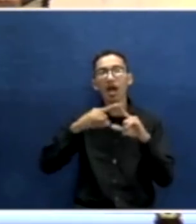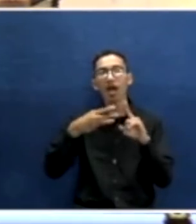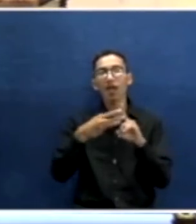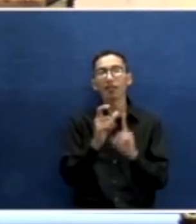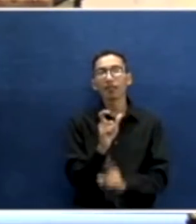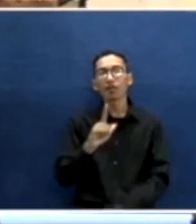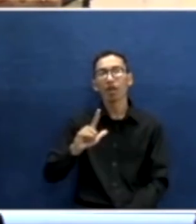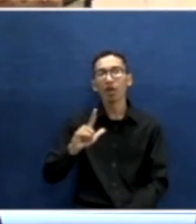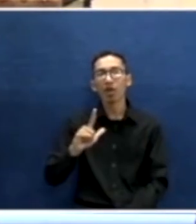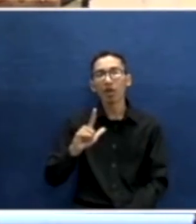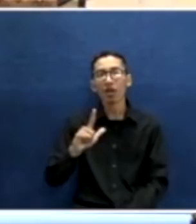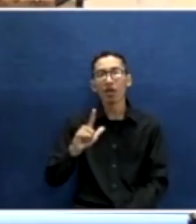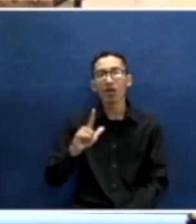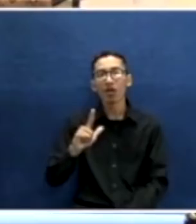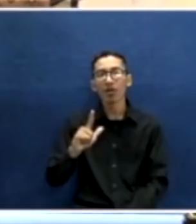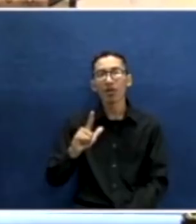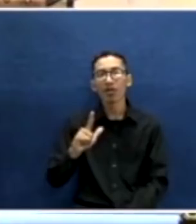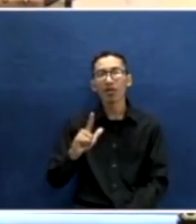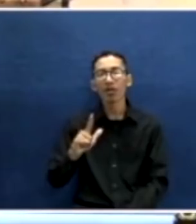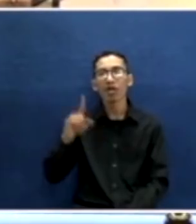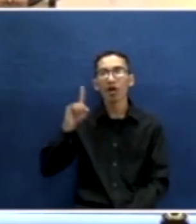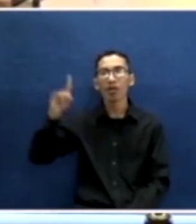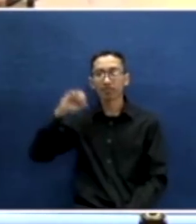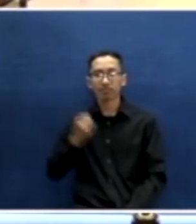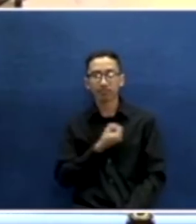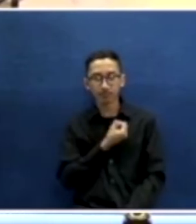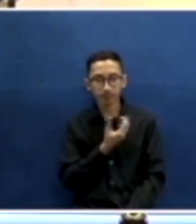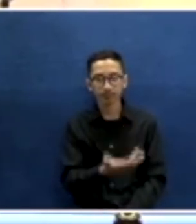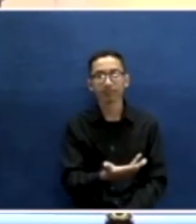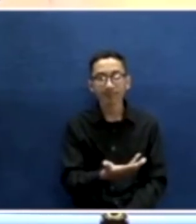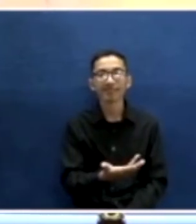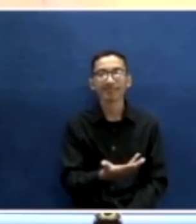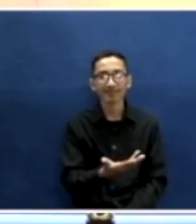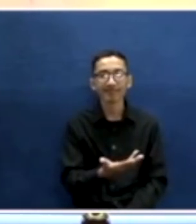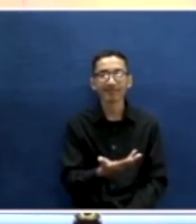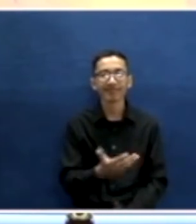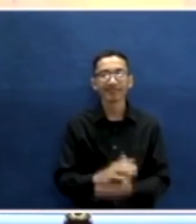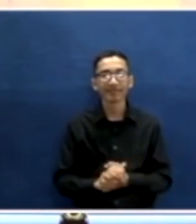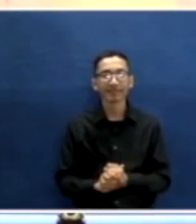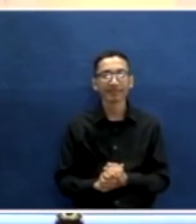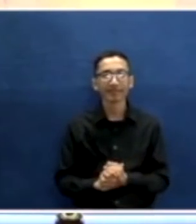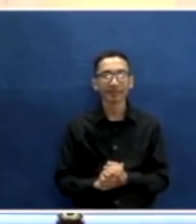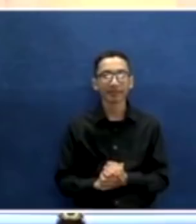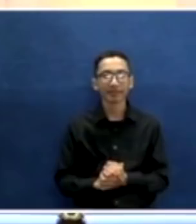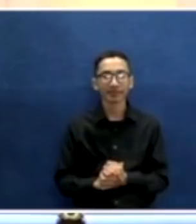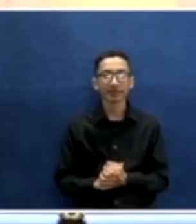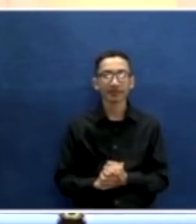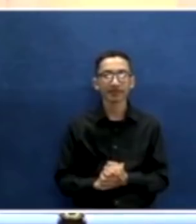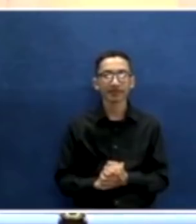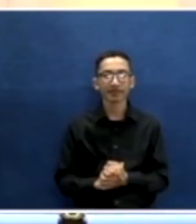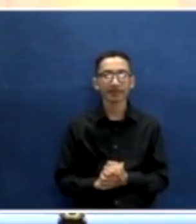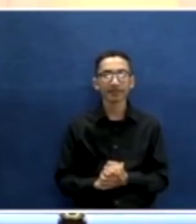Alqorni Kenapa Wa salkoni kalau berdoa itu didengarkan oleh Allah wes Alqorni itu baktinya dia kepada Ibu menjadikan